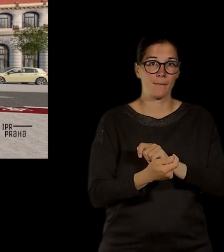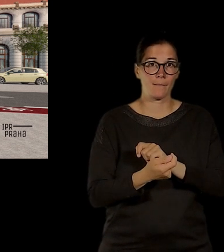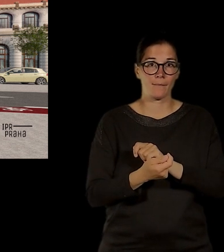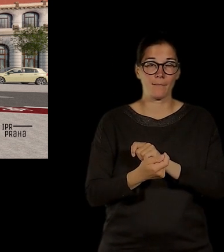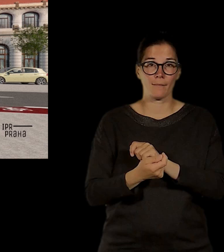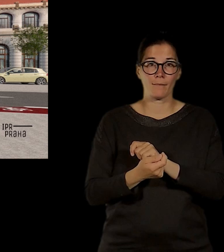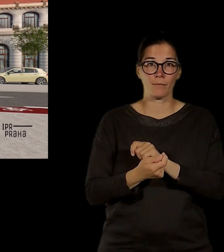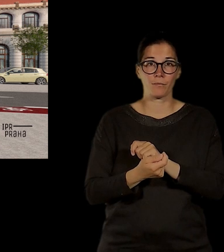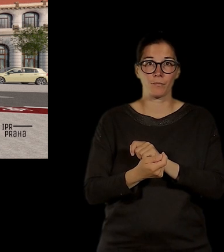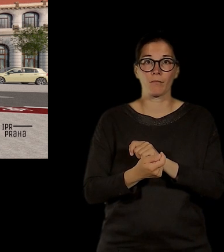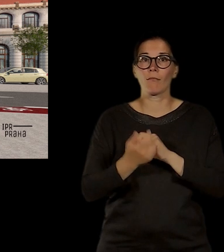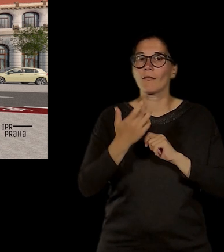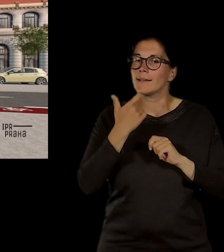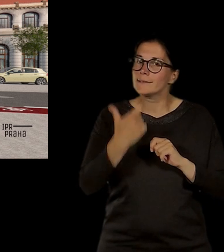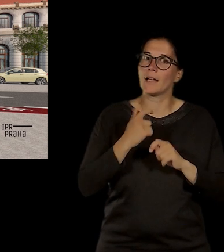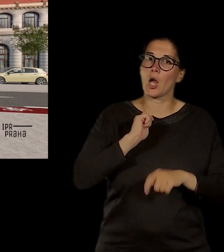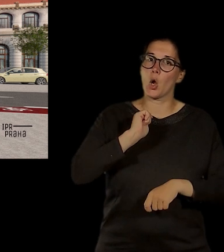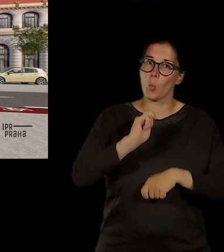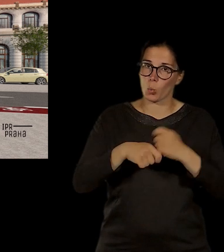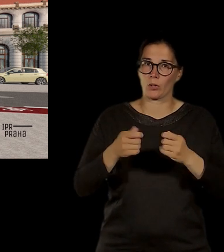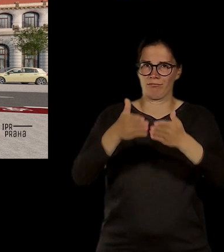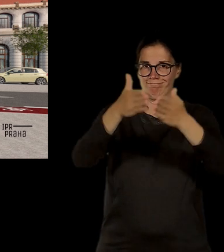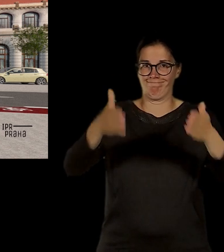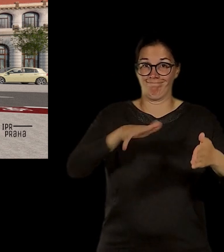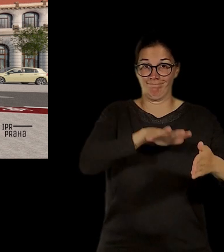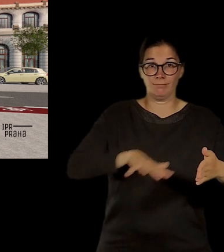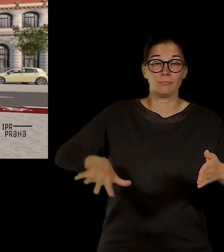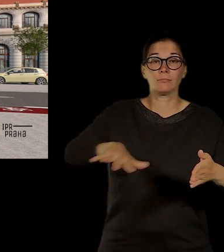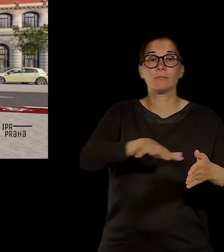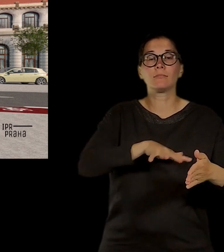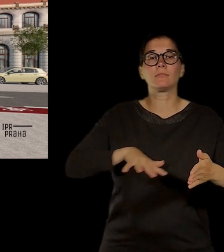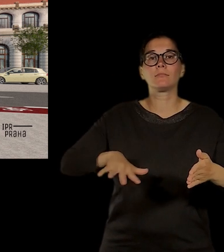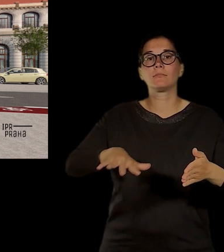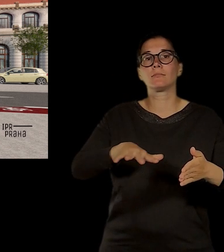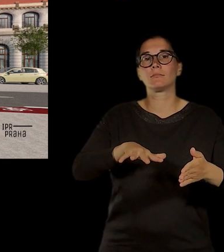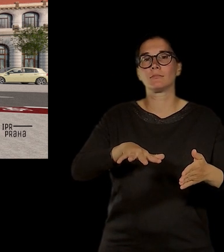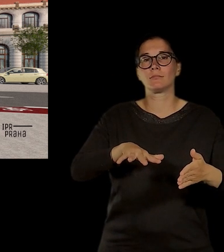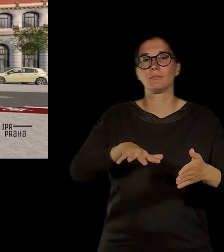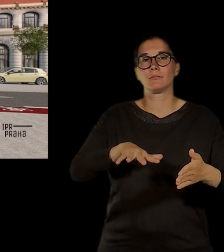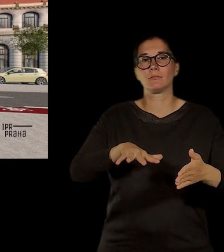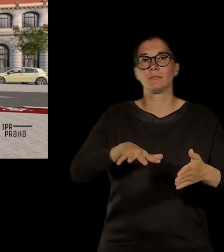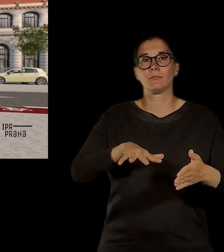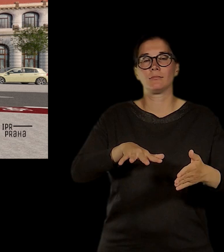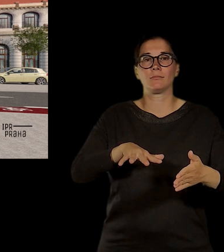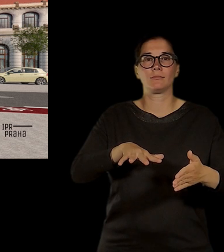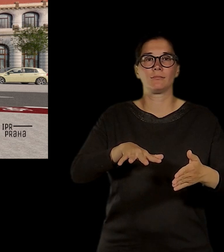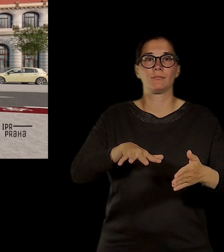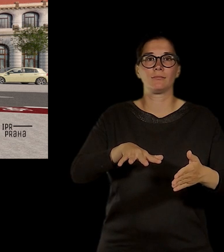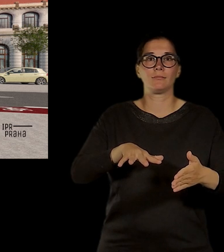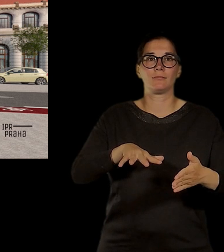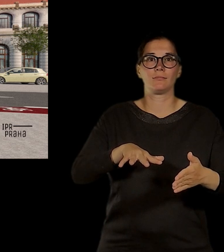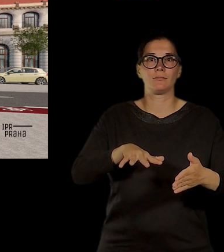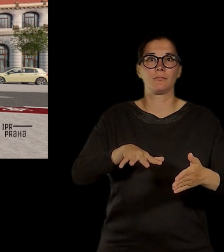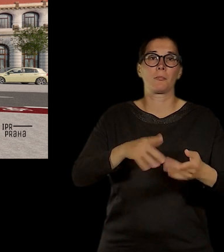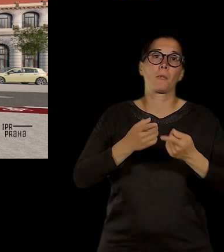jak vytvořit předprostor Fantově budově, kde vlastně nebudete mít